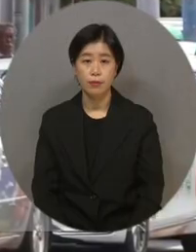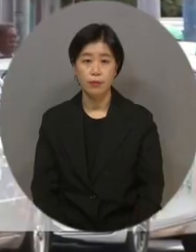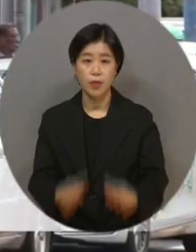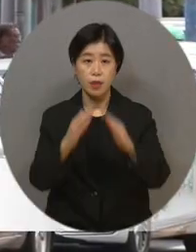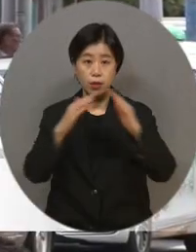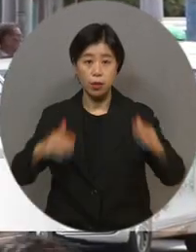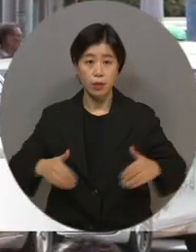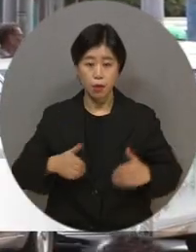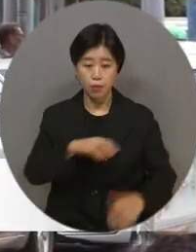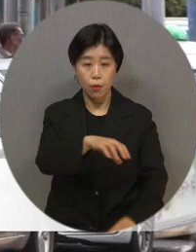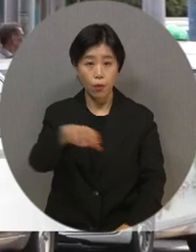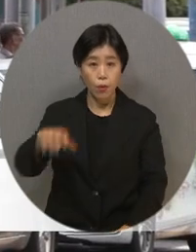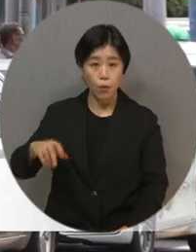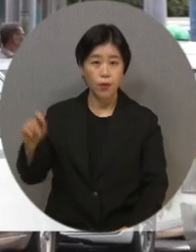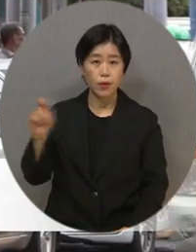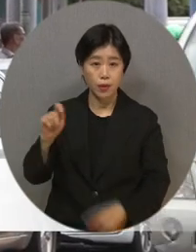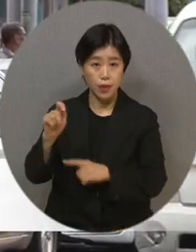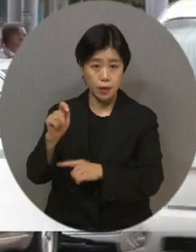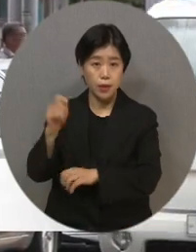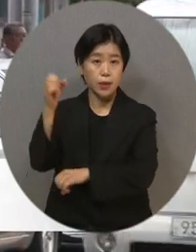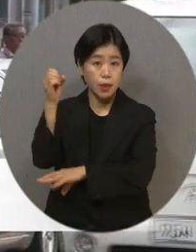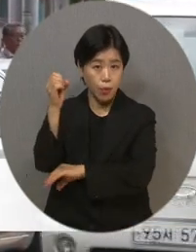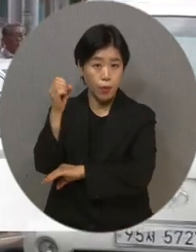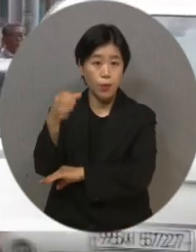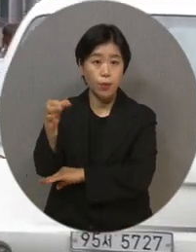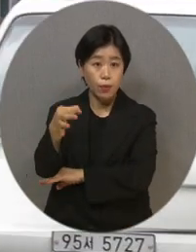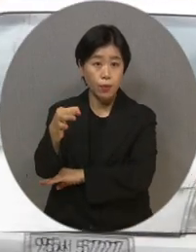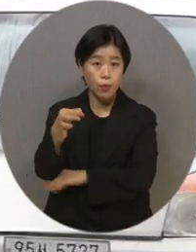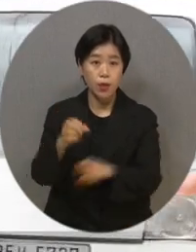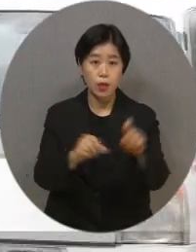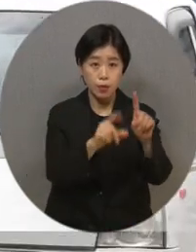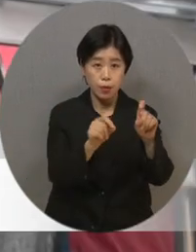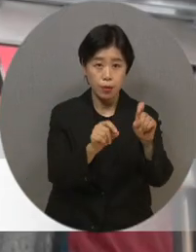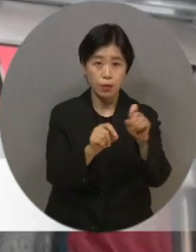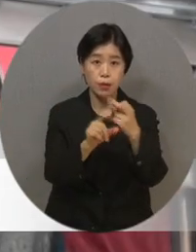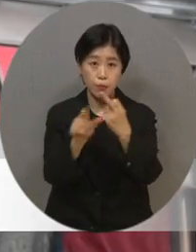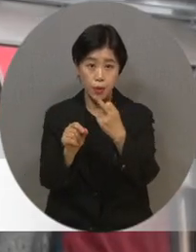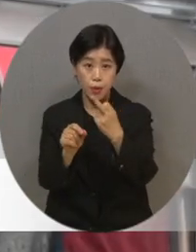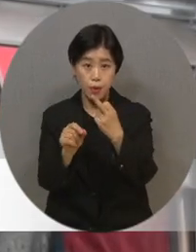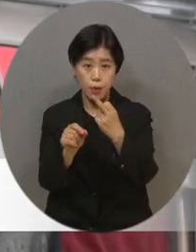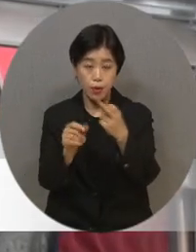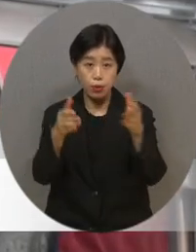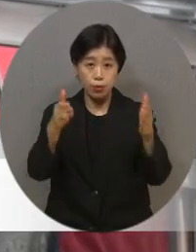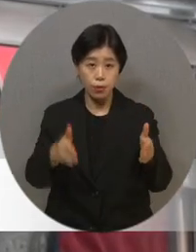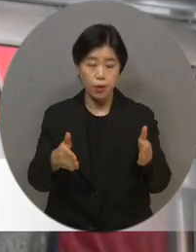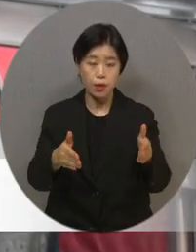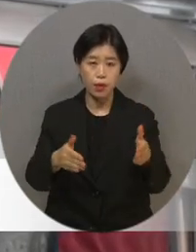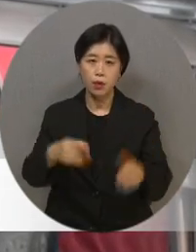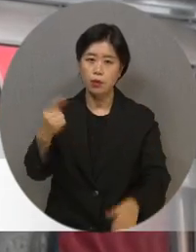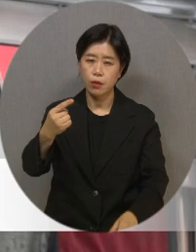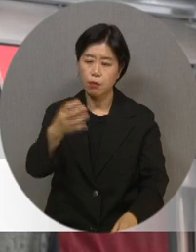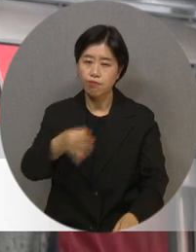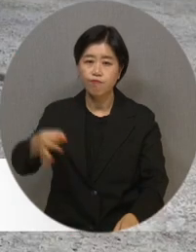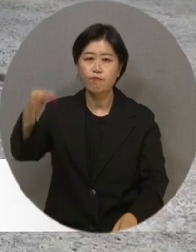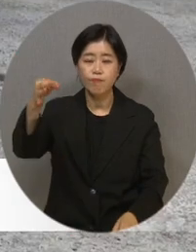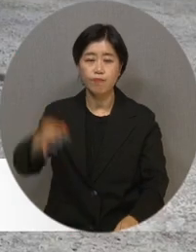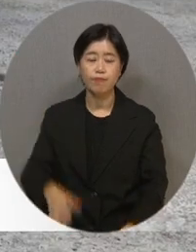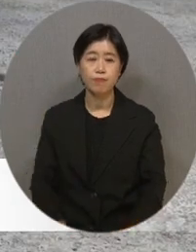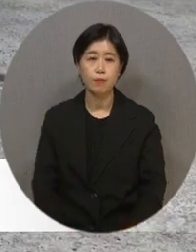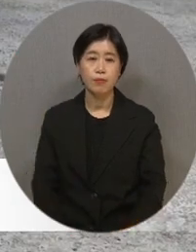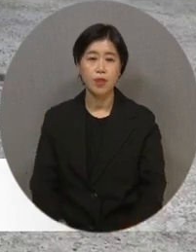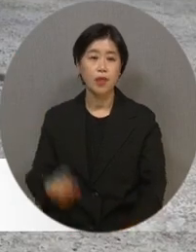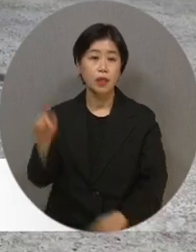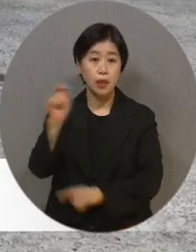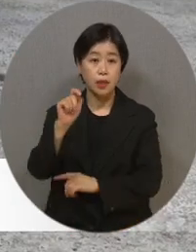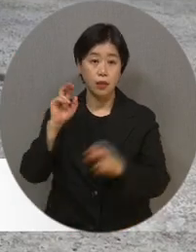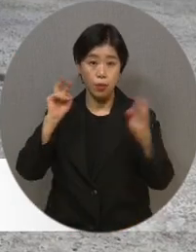전남 전역의 택시 기본 요금이 11월과 12월에 걸쳐 시군별로 1,000원씩 오릅니다. 택시